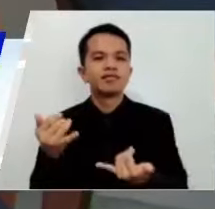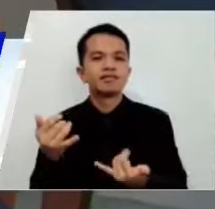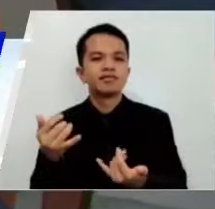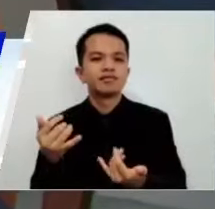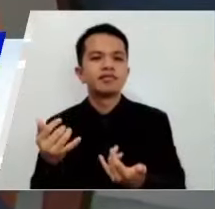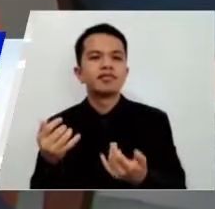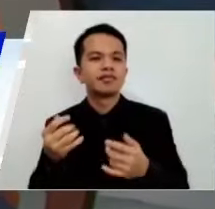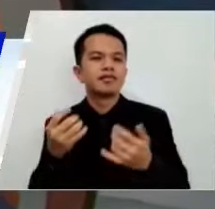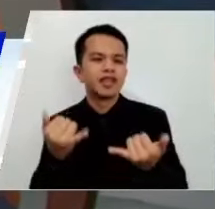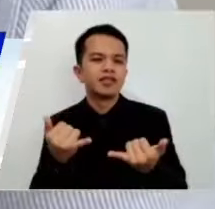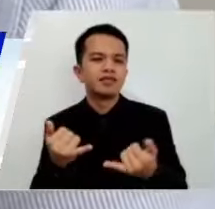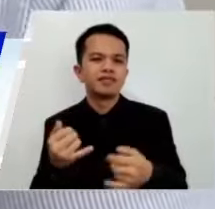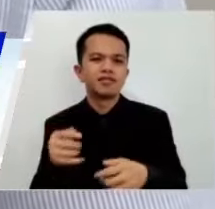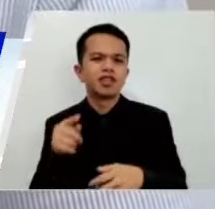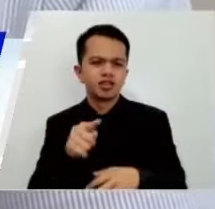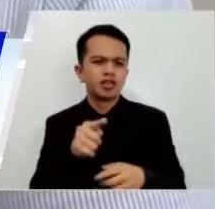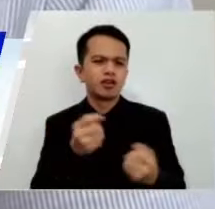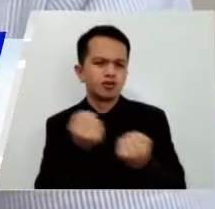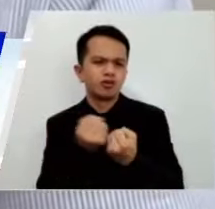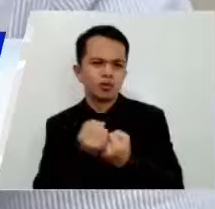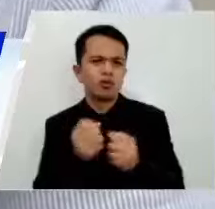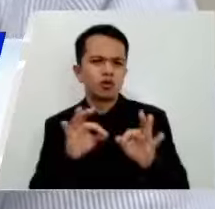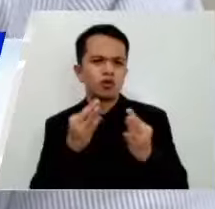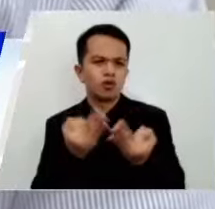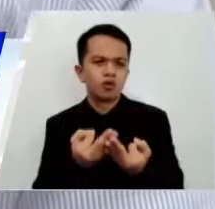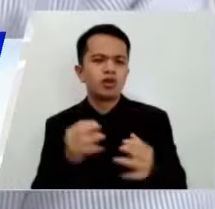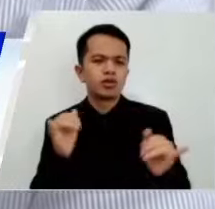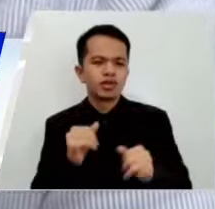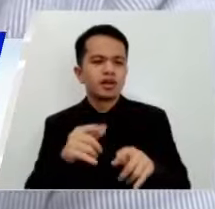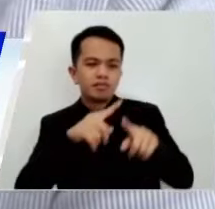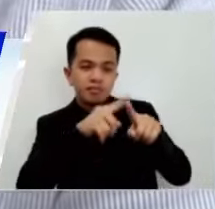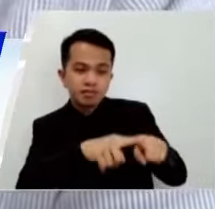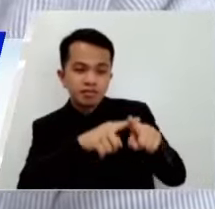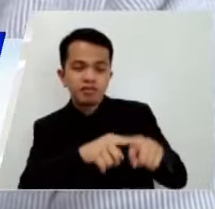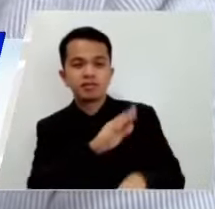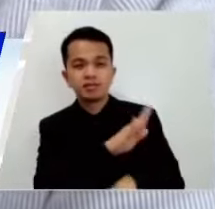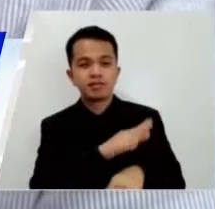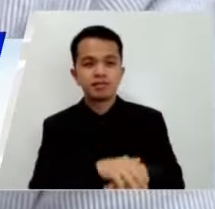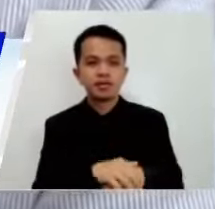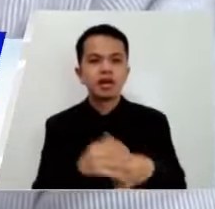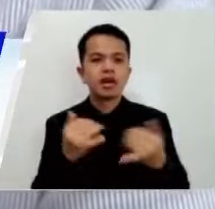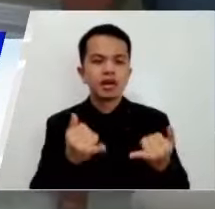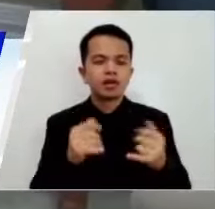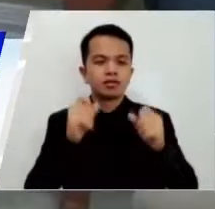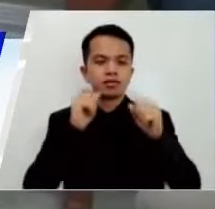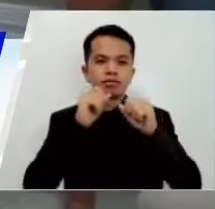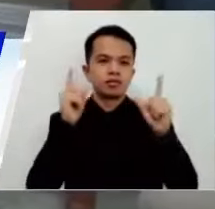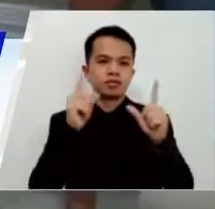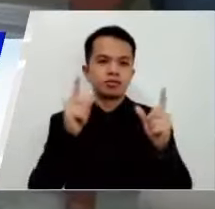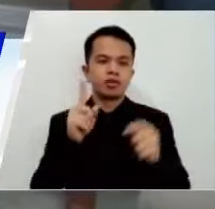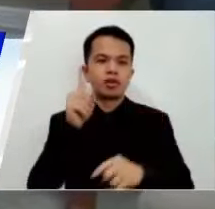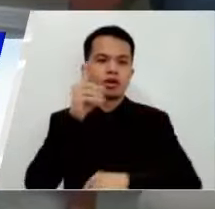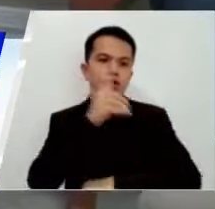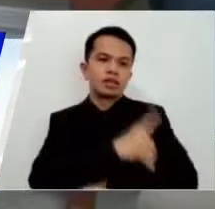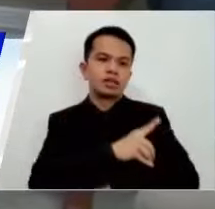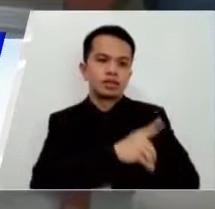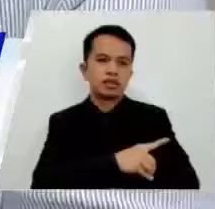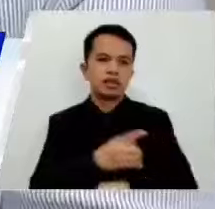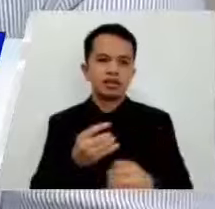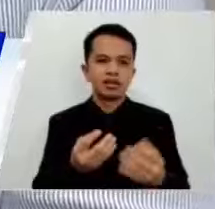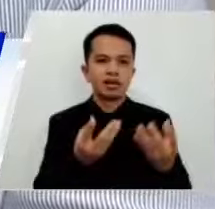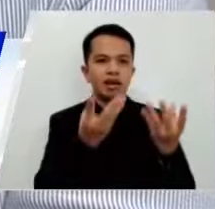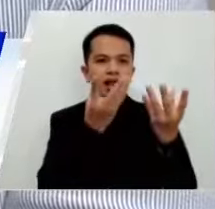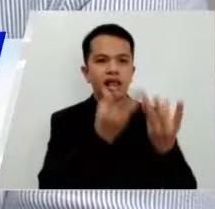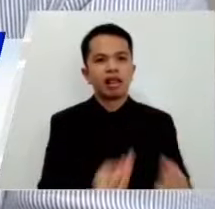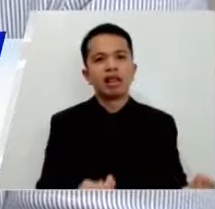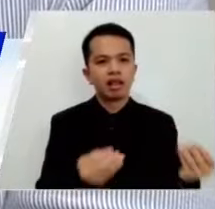dahil breadwinner ng pamilya at takbuhan ng mga kamag-anak, nagising na lang daw siya isang araw na wala pa lang naipot.